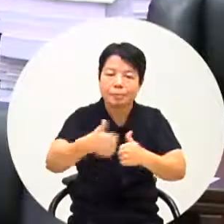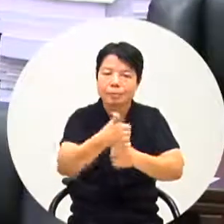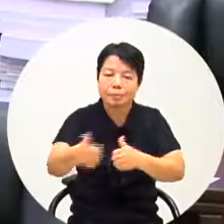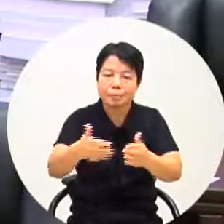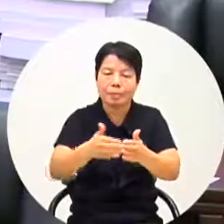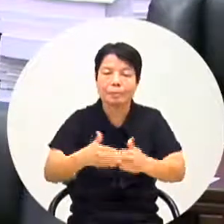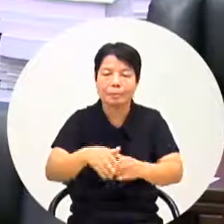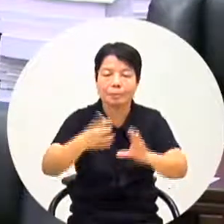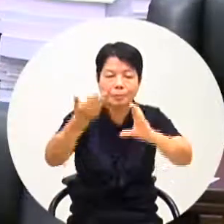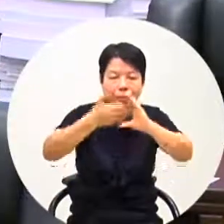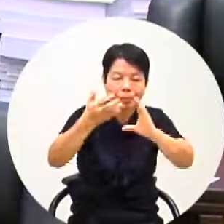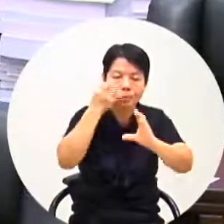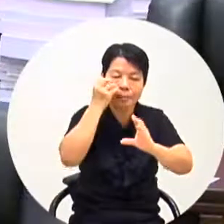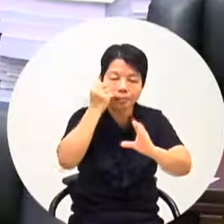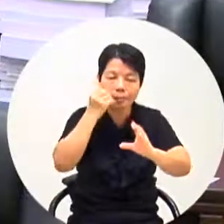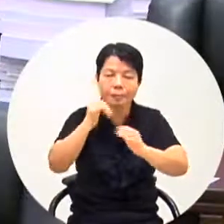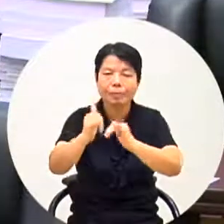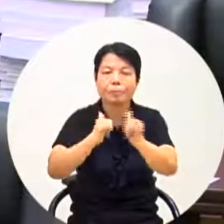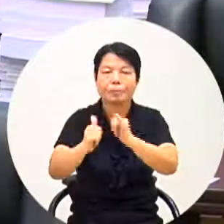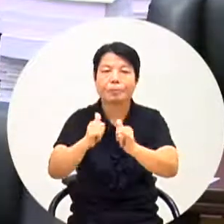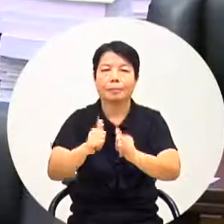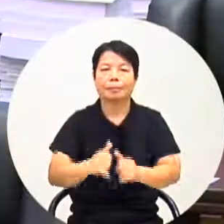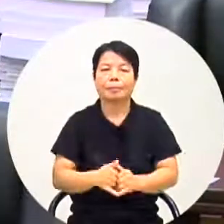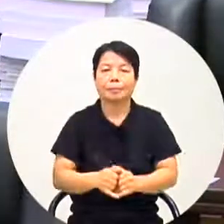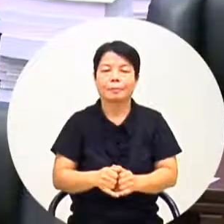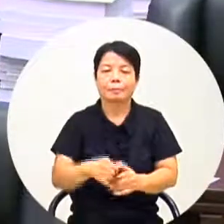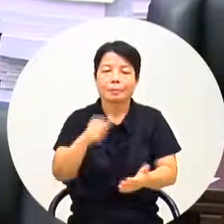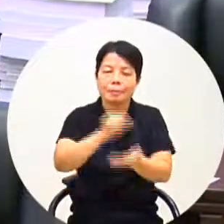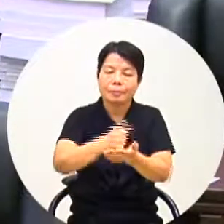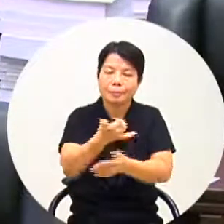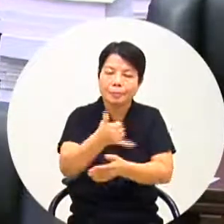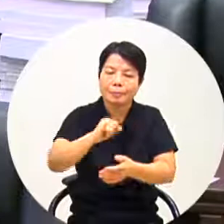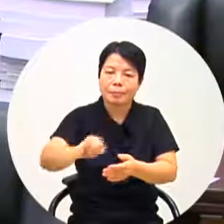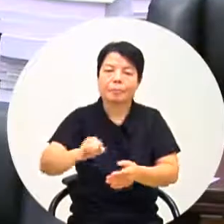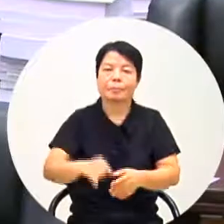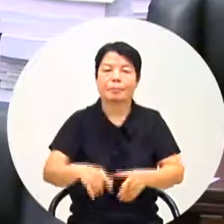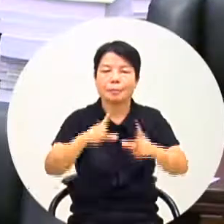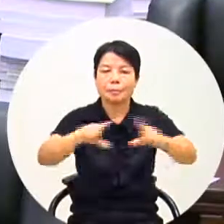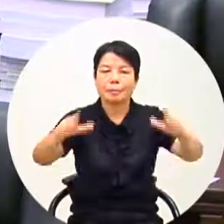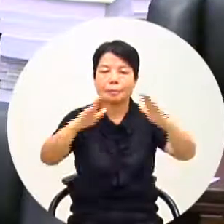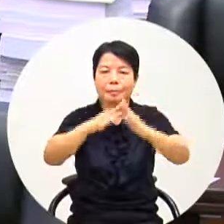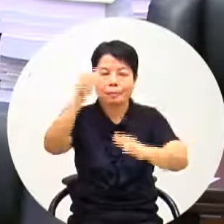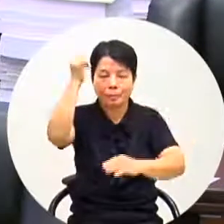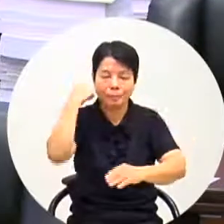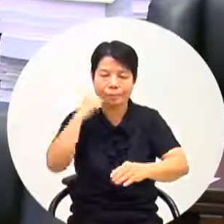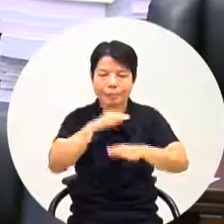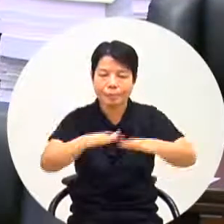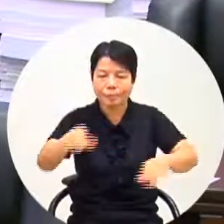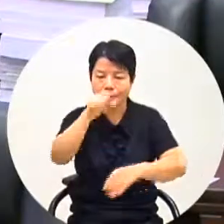电视机前的乡亲记者先生，大家早安，大家好。